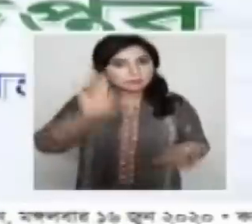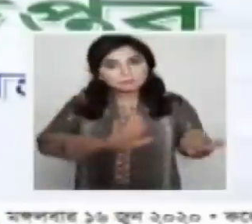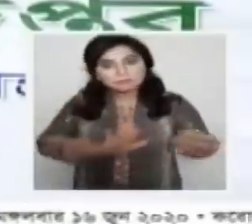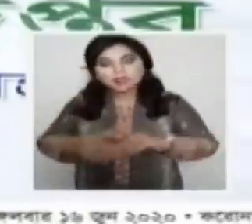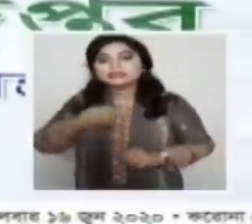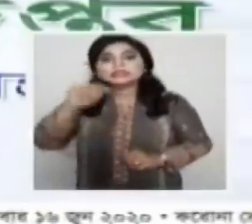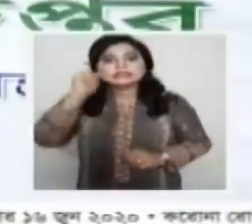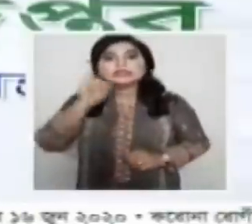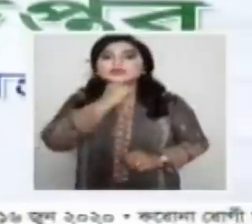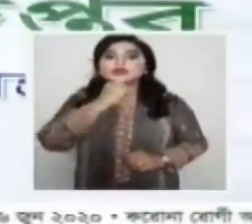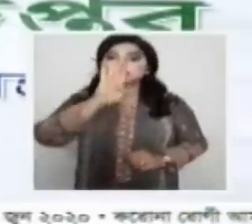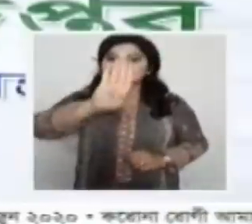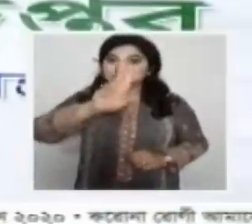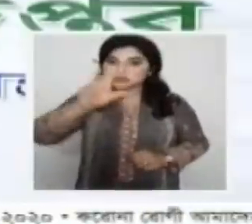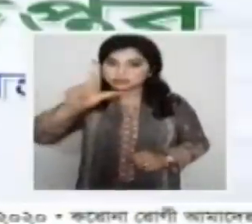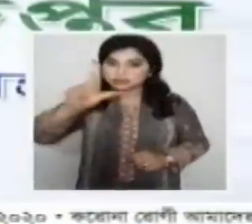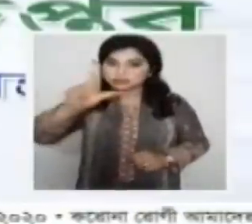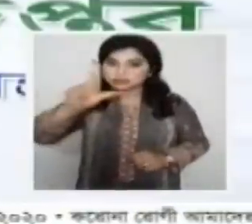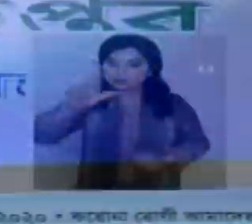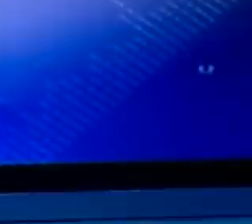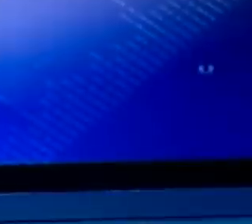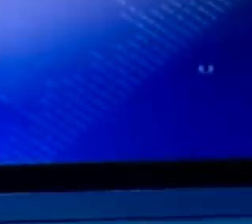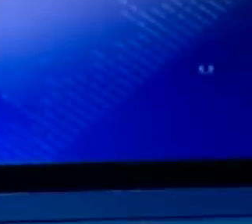হার 1.34%